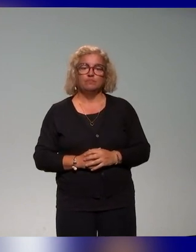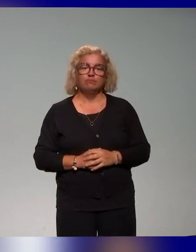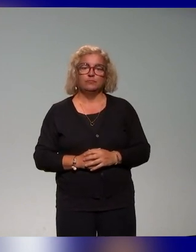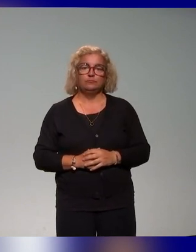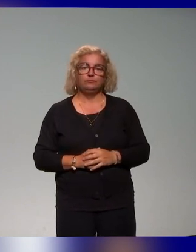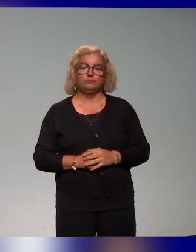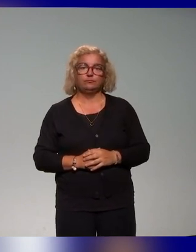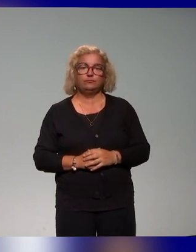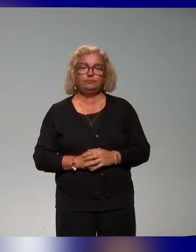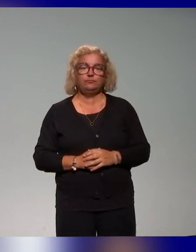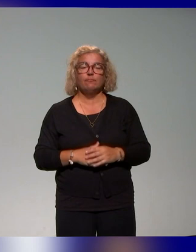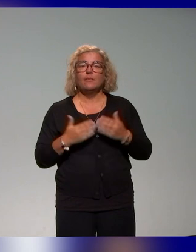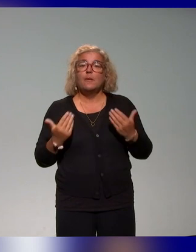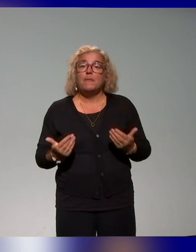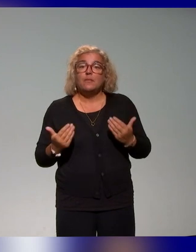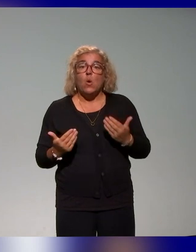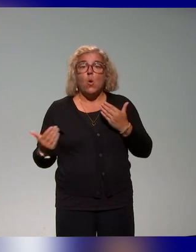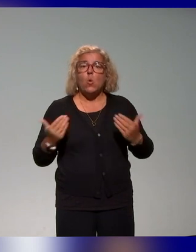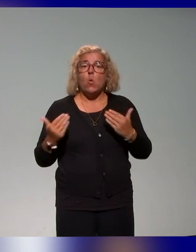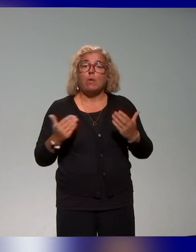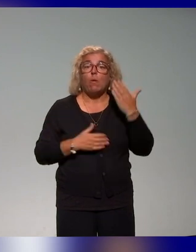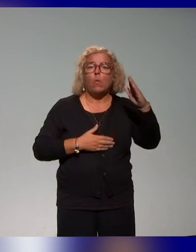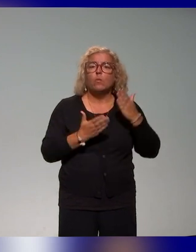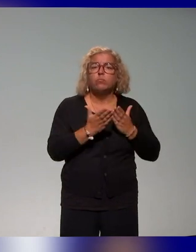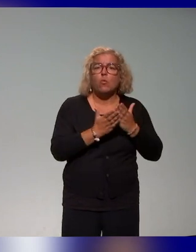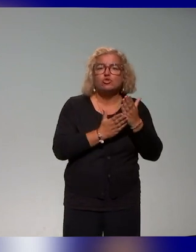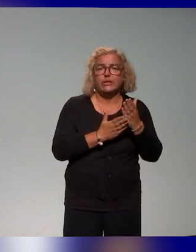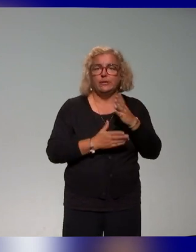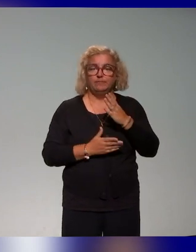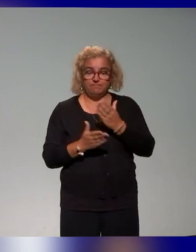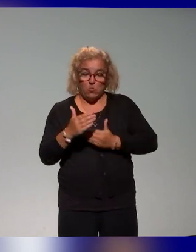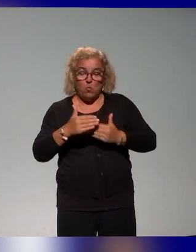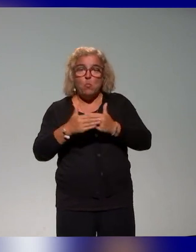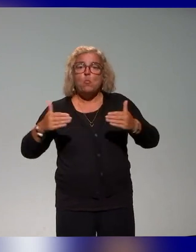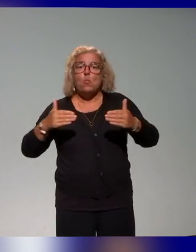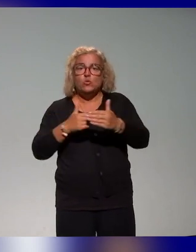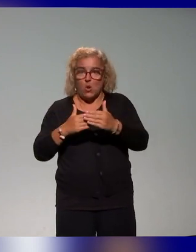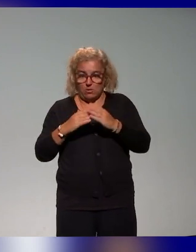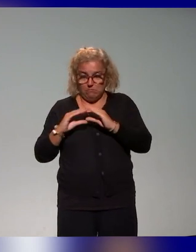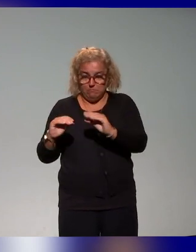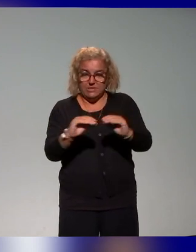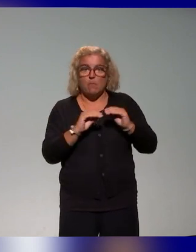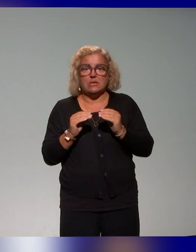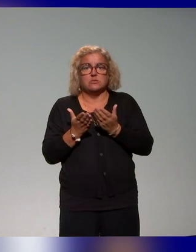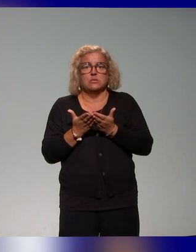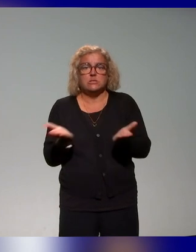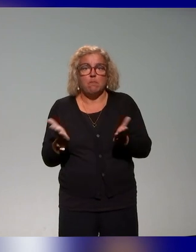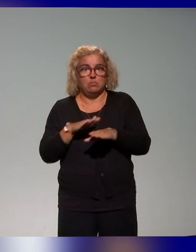Alors maintenant, par rapport à notre projet, on a mis en place un Moodle de façon simple, basique. On l'a